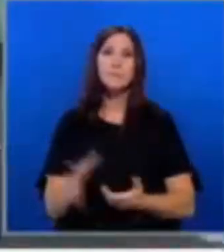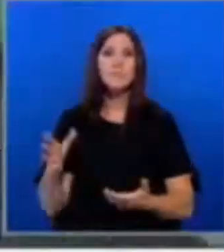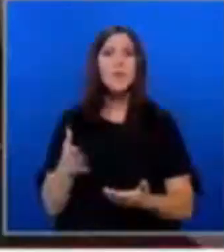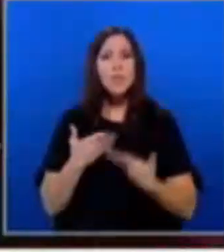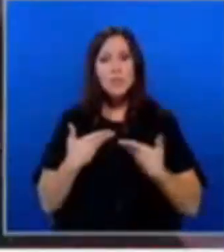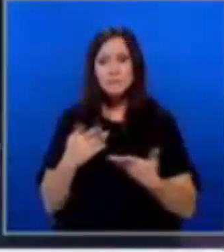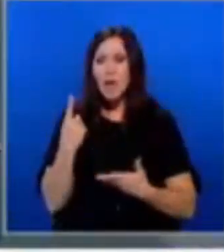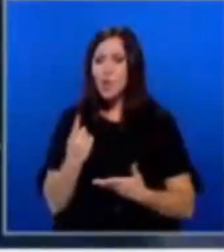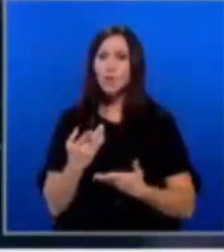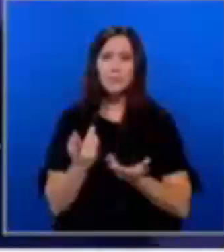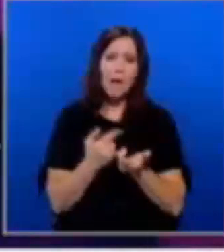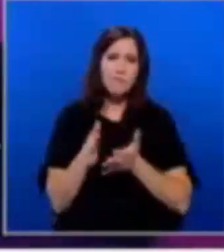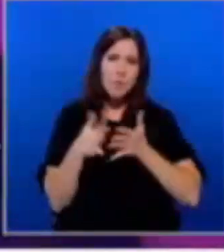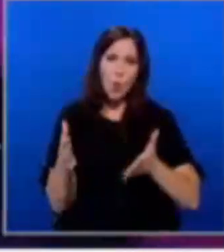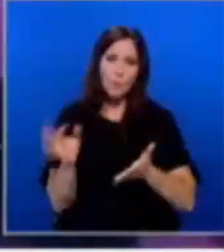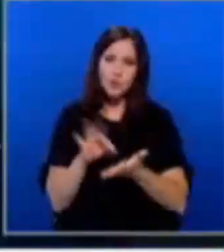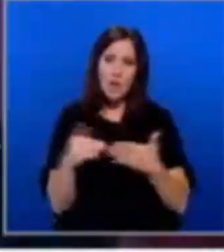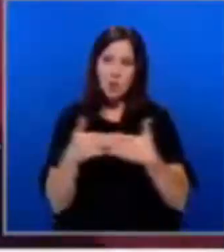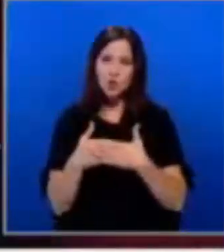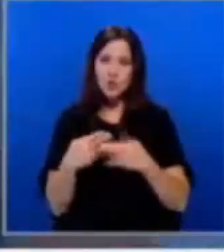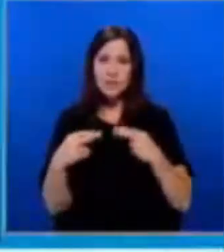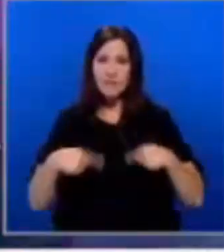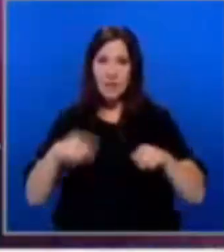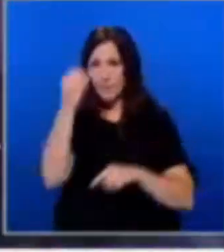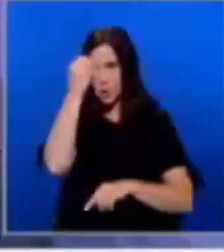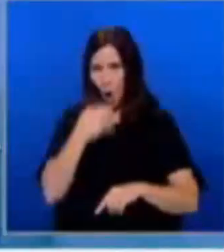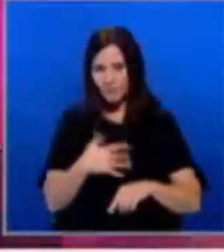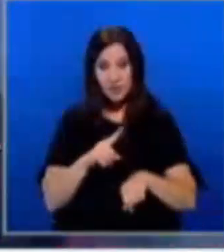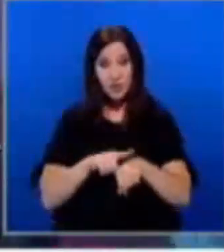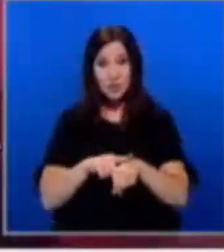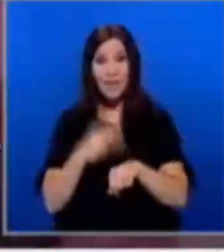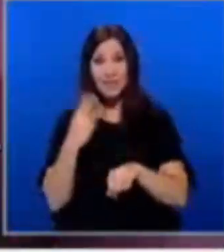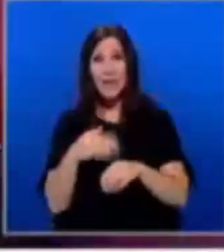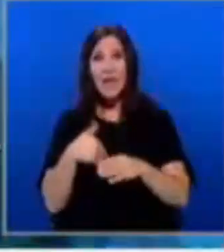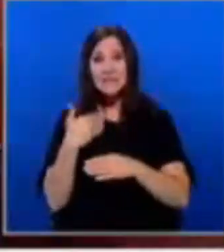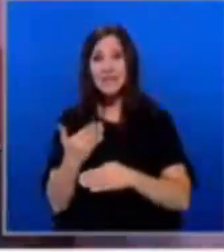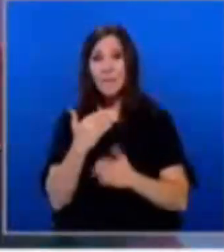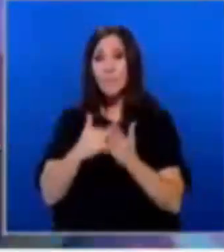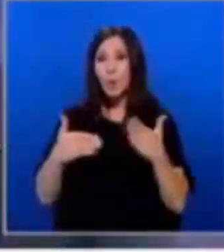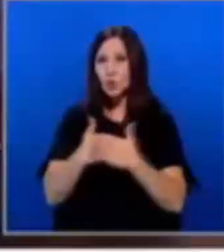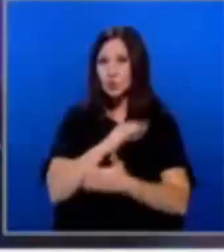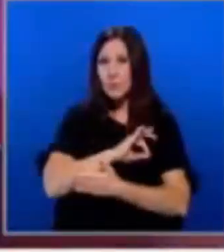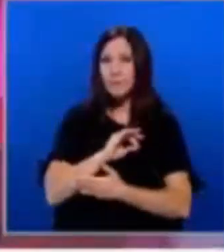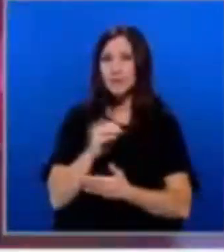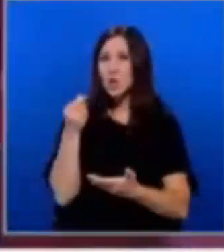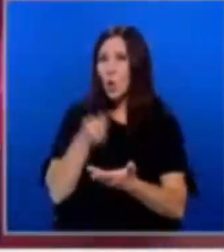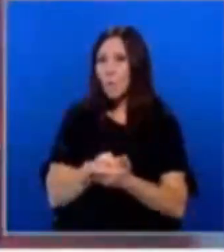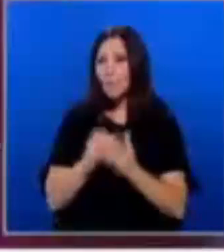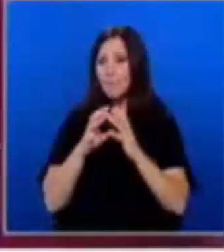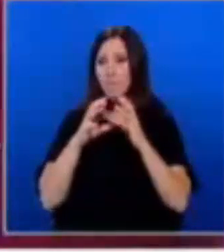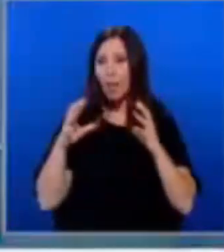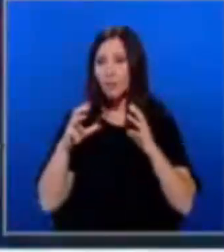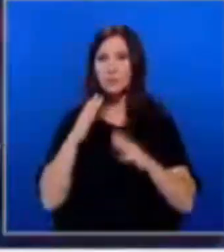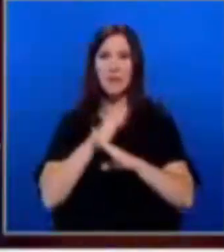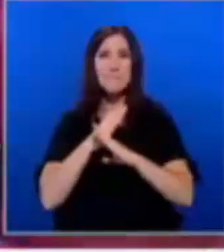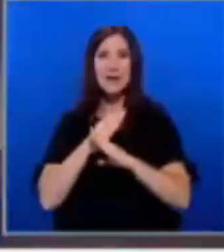Намираме се в едно от най-посещаваните нощни заведения в Благоевград. Часът е 3 след полунощ. Успяваме да си купим балон с забранения райски